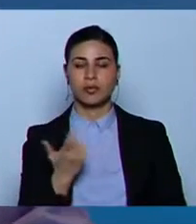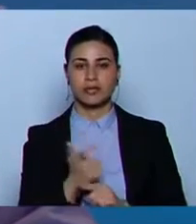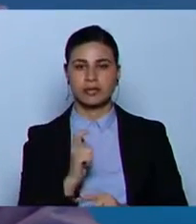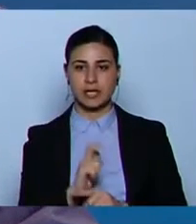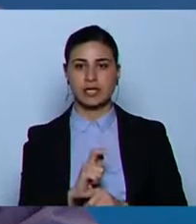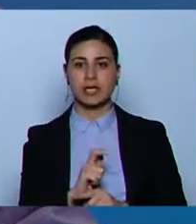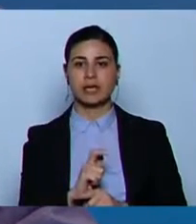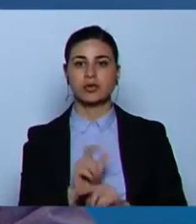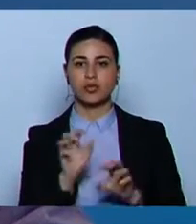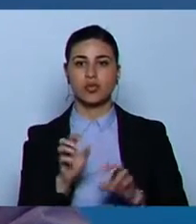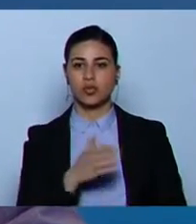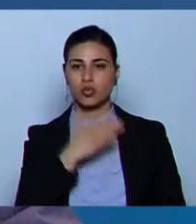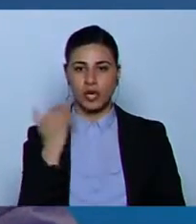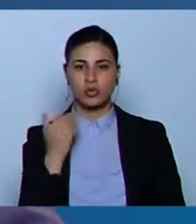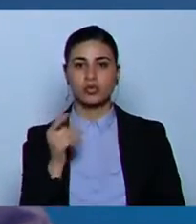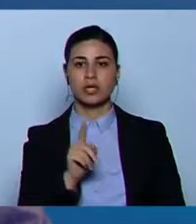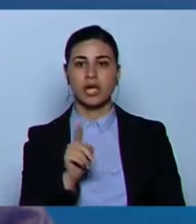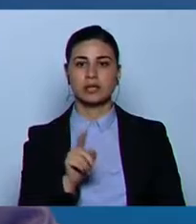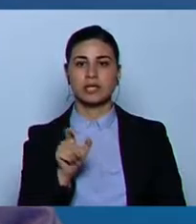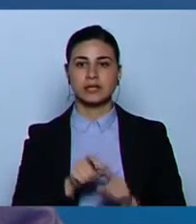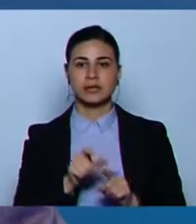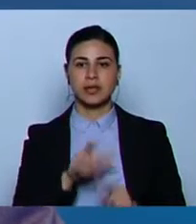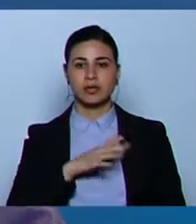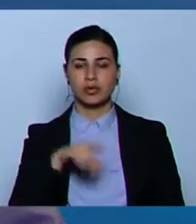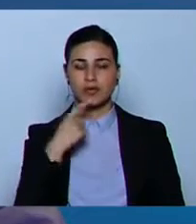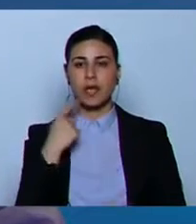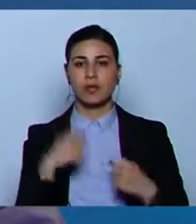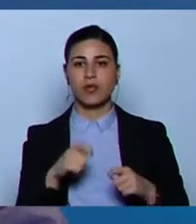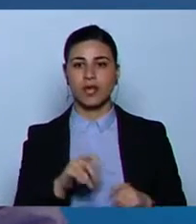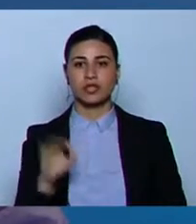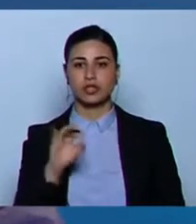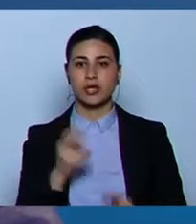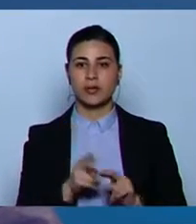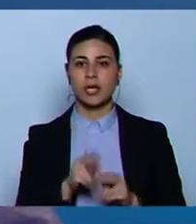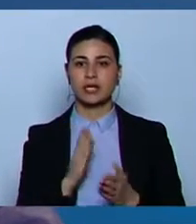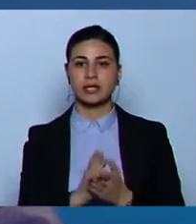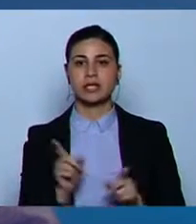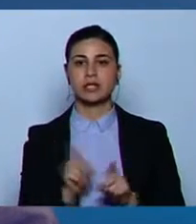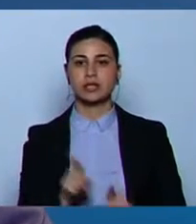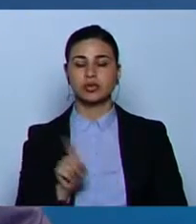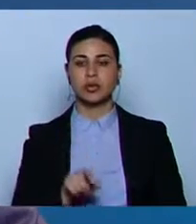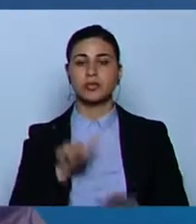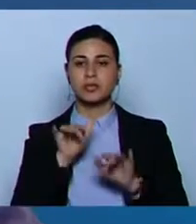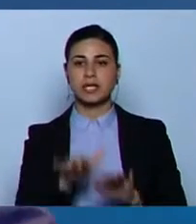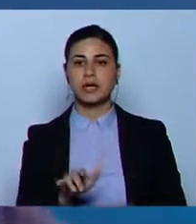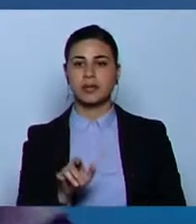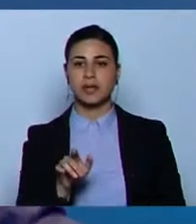ძალიან უკანონოდ უდიერად რაღაცა მოიხსენია გარე მოვაჭრები ეს არის ის რომ ის საქმე ის